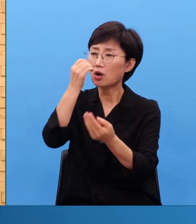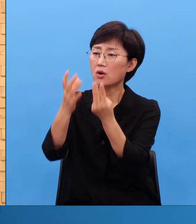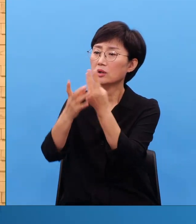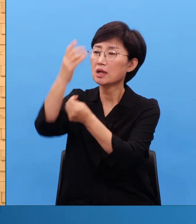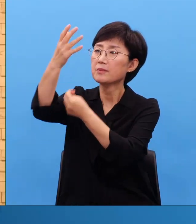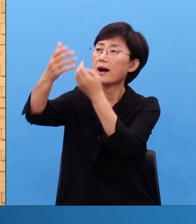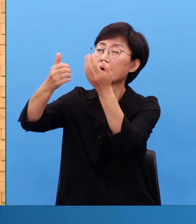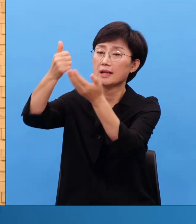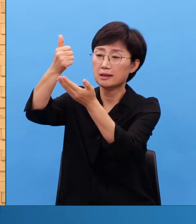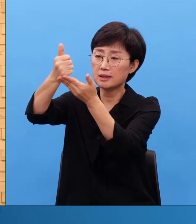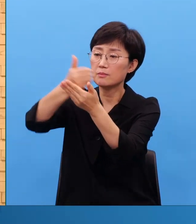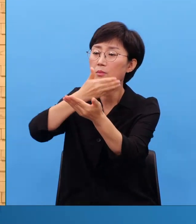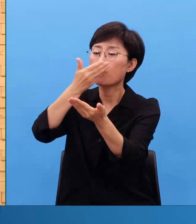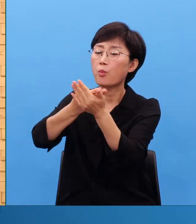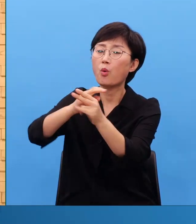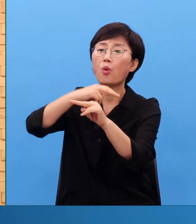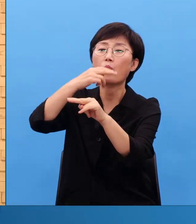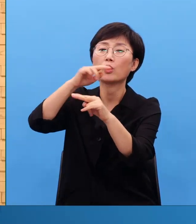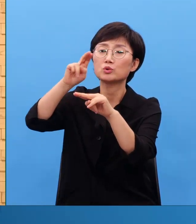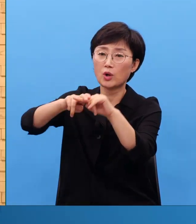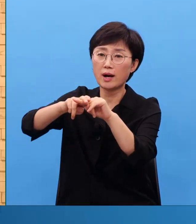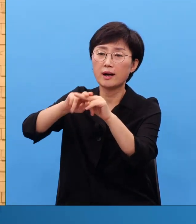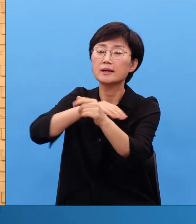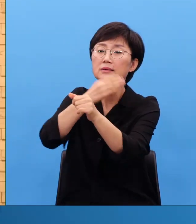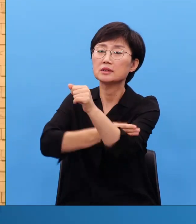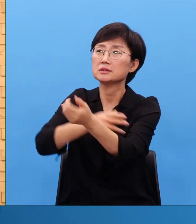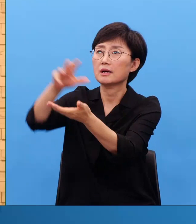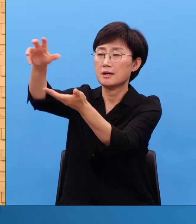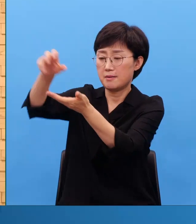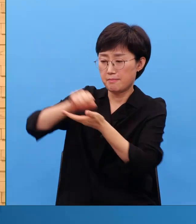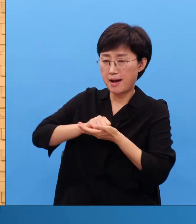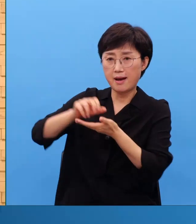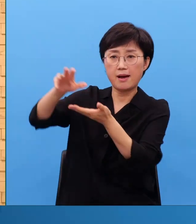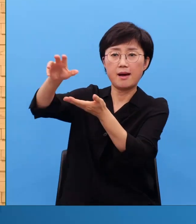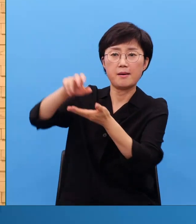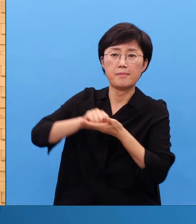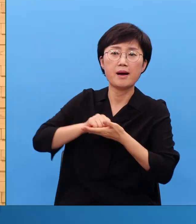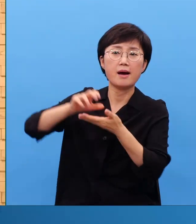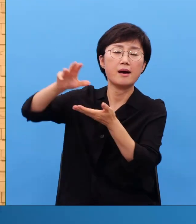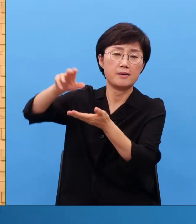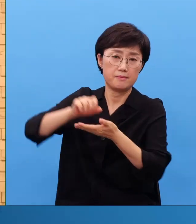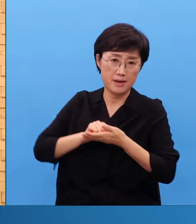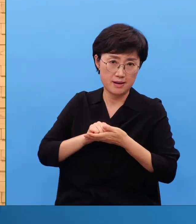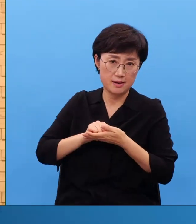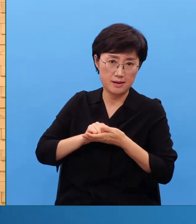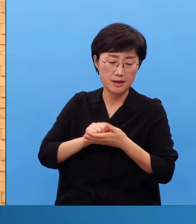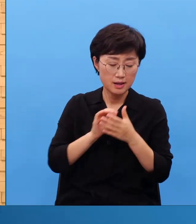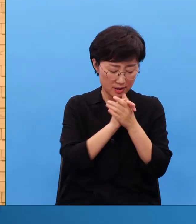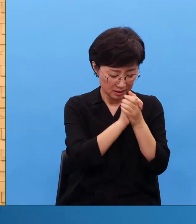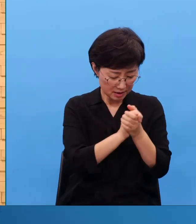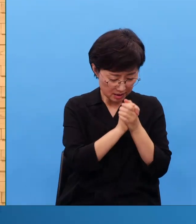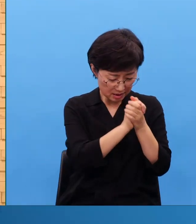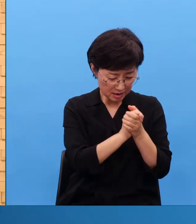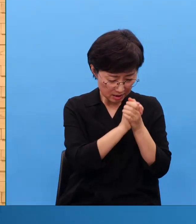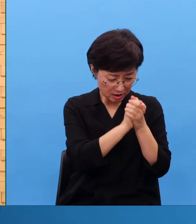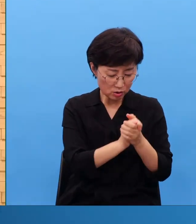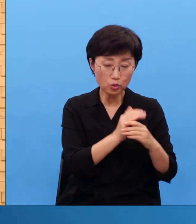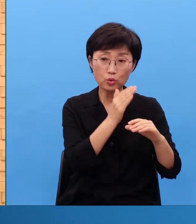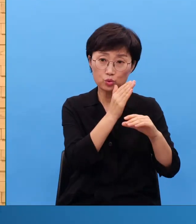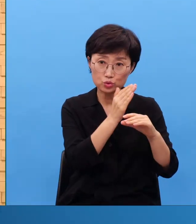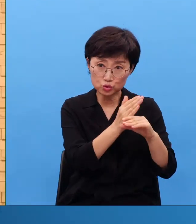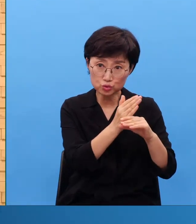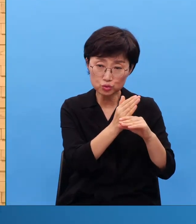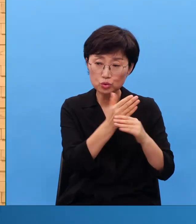blessings and the power of the throne inside of me, inside of my soul, inside of my heart. 내가 기도할 때는 그 보좌의 능력과 우주의 능력이